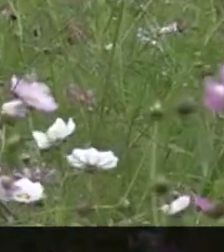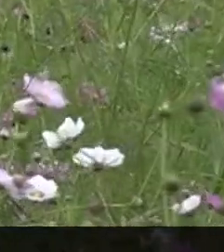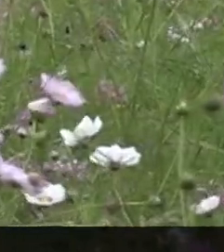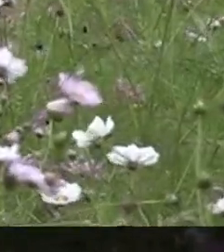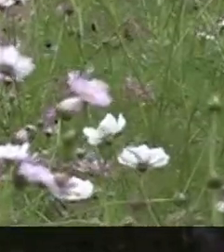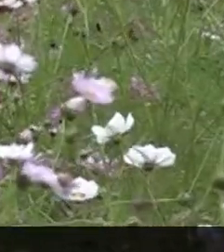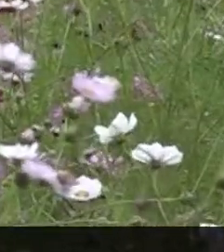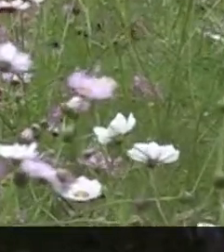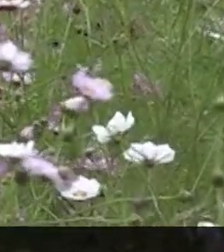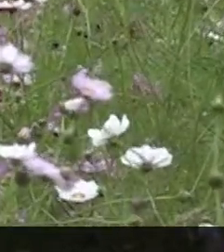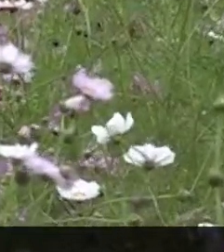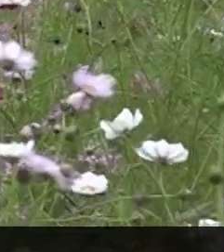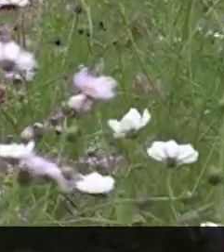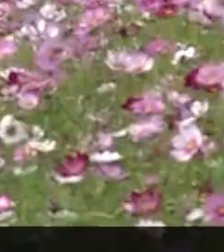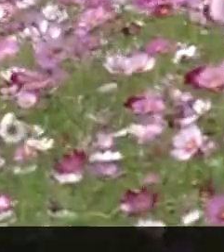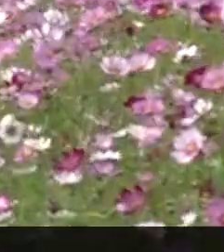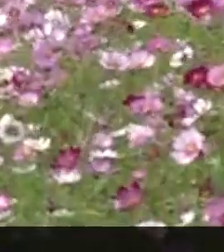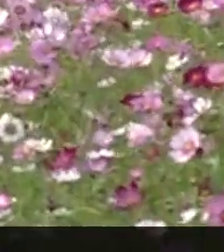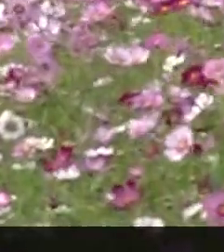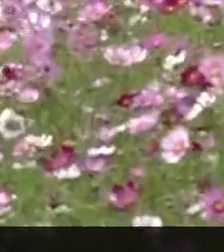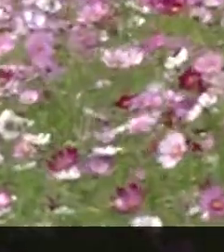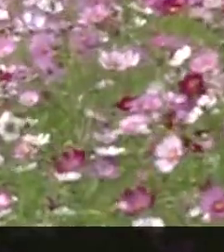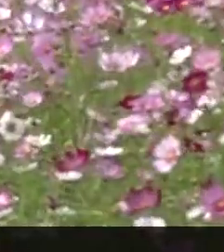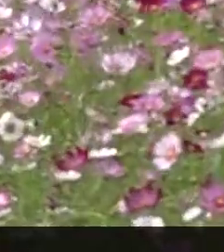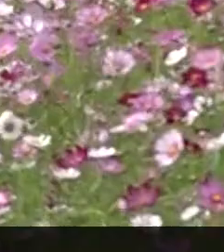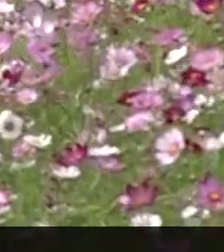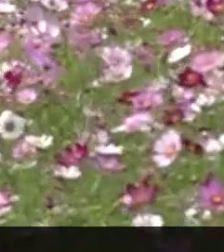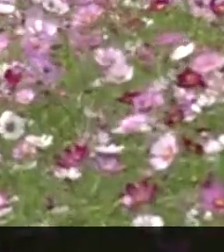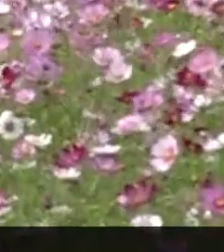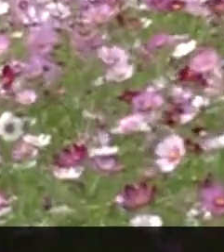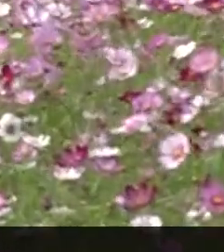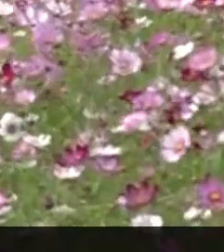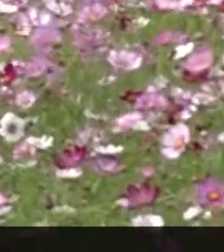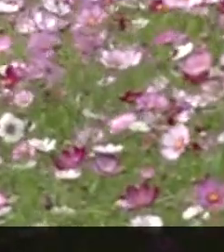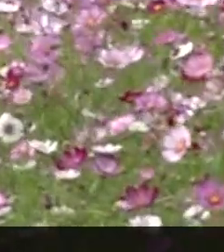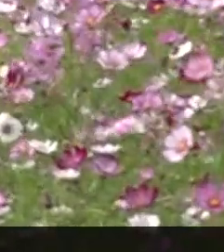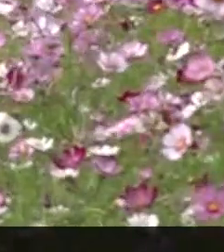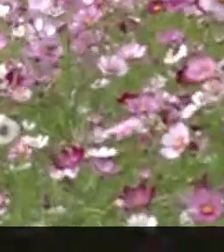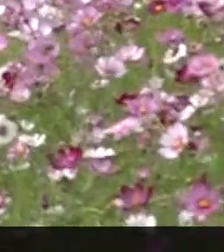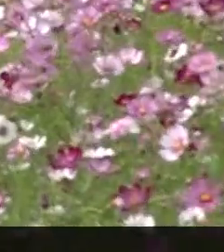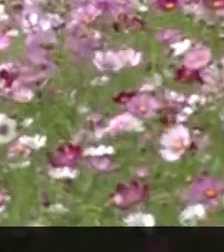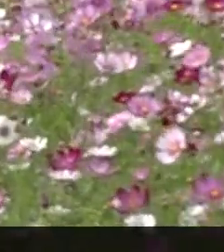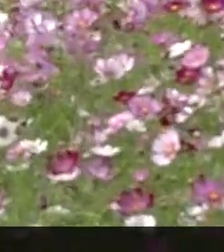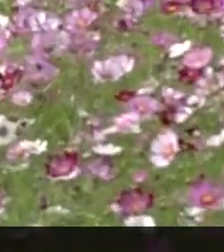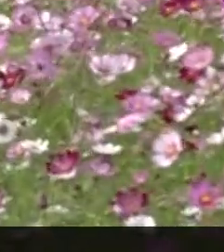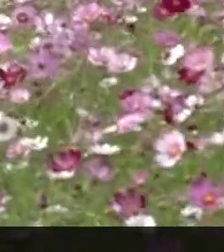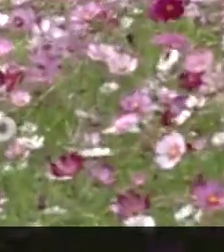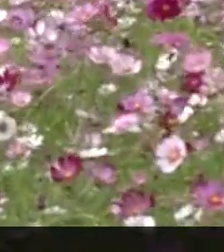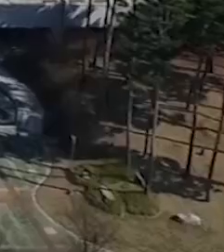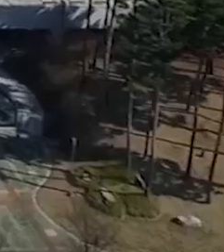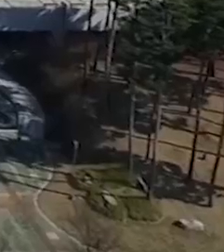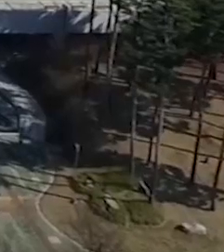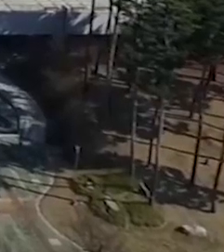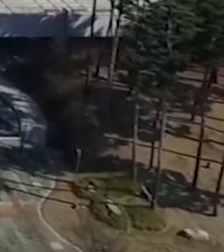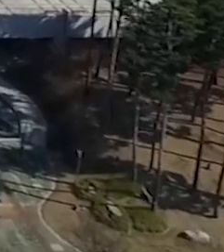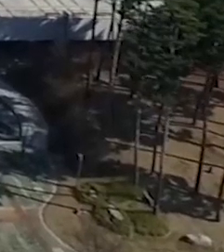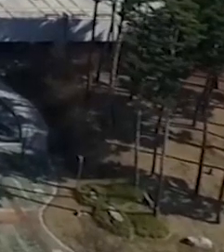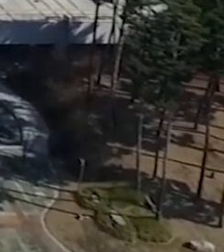꽃길에서 인생사진도 남기고 천안 명소의 매력도 듬뿍 담아가시길 바란다고 전했습니다.